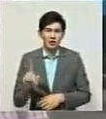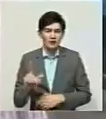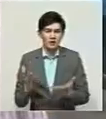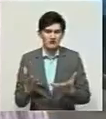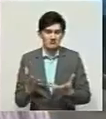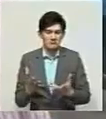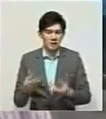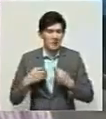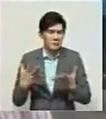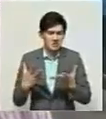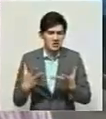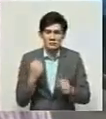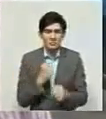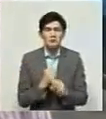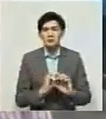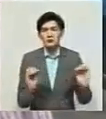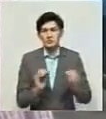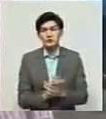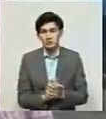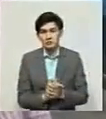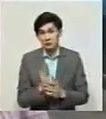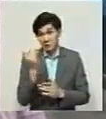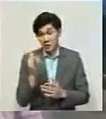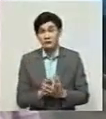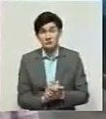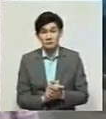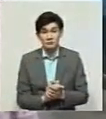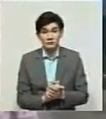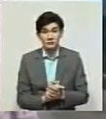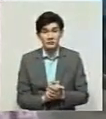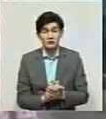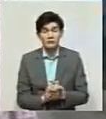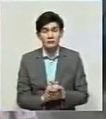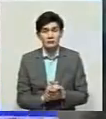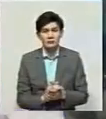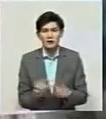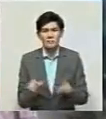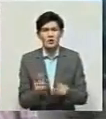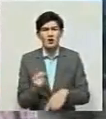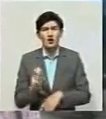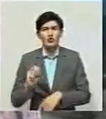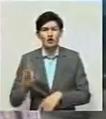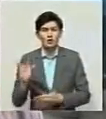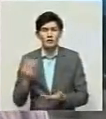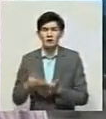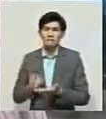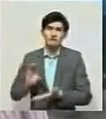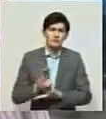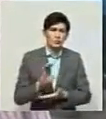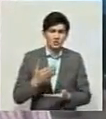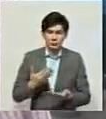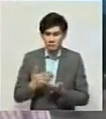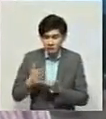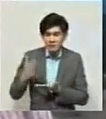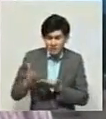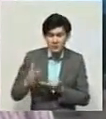ได้ทําเพราะว่ามันยังไงอ่ะแค่ว่าทางคสช.เขาลงทุนให้เยอะเราก็ผ่อนคสช.